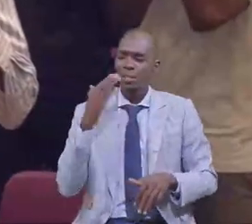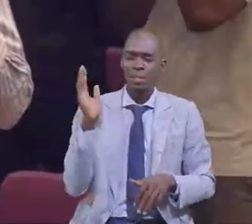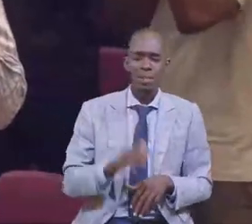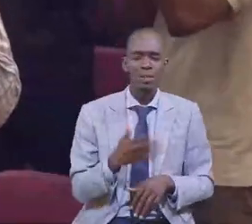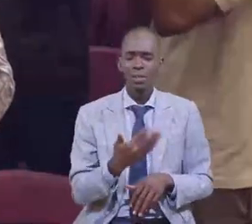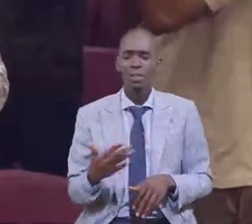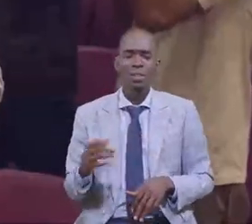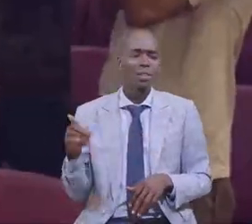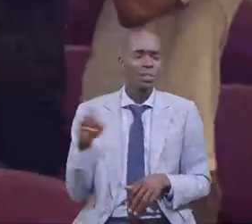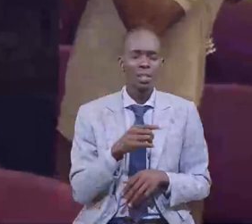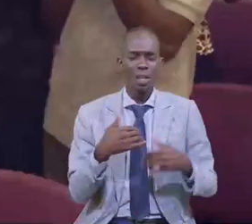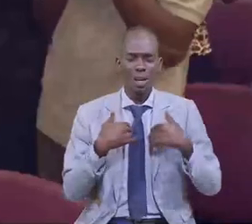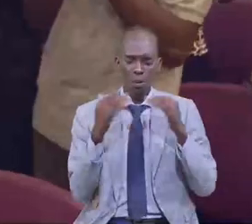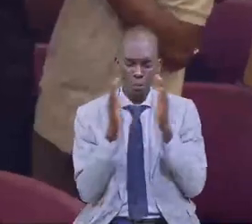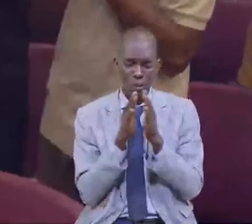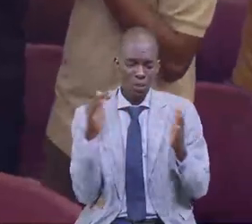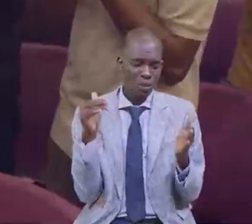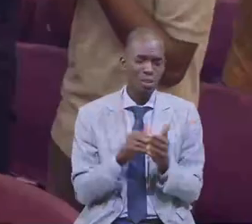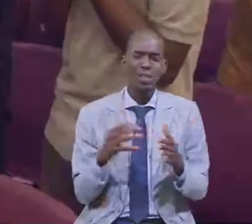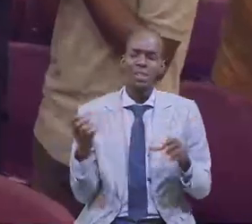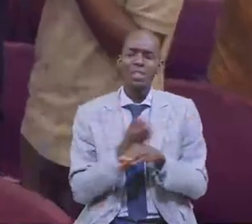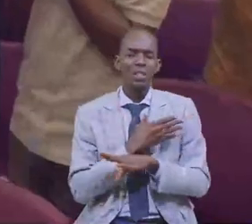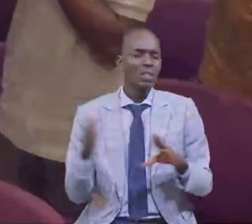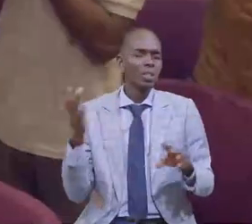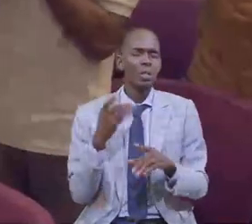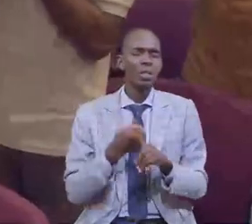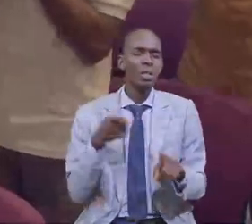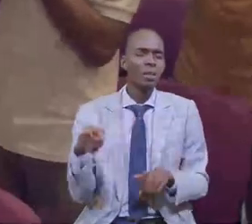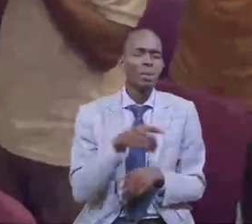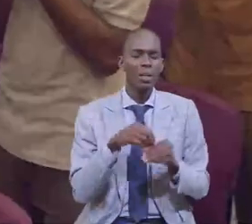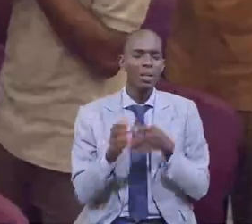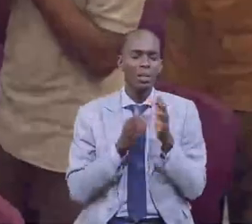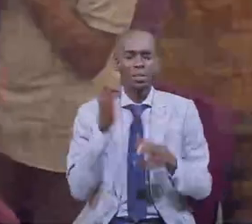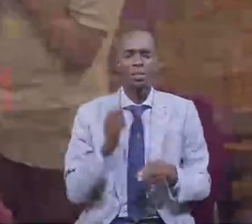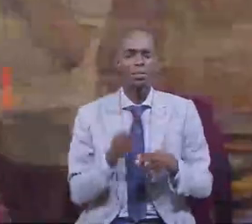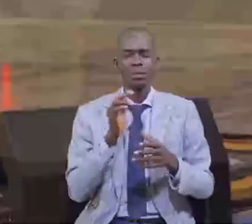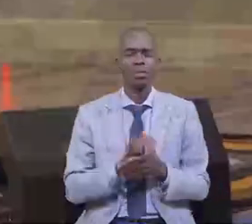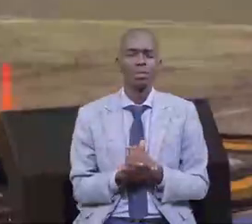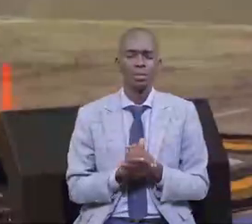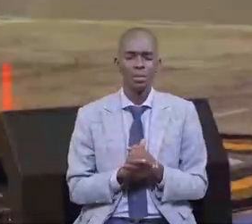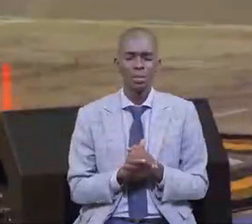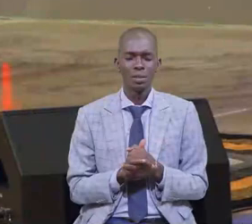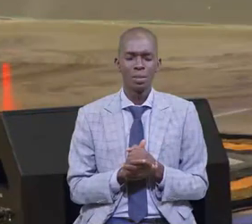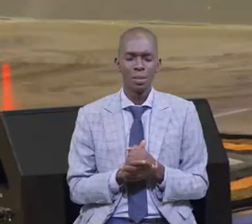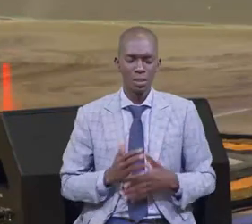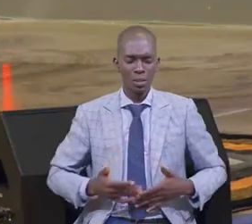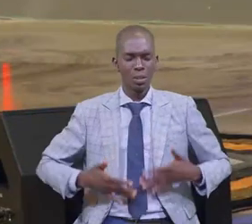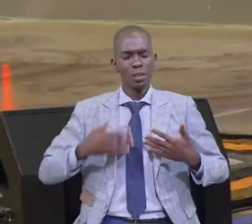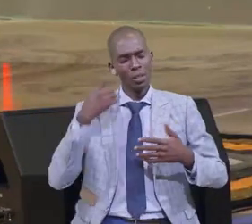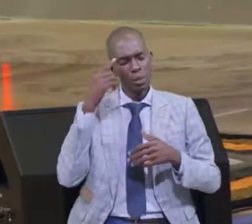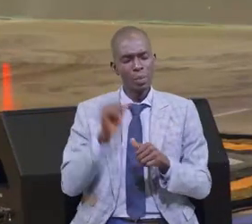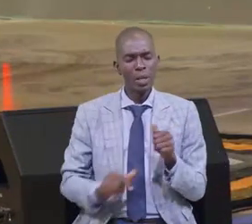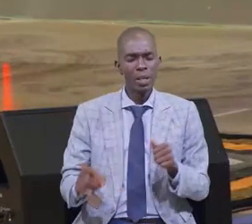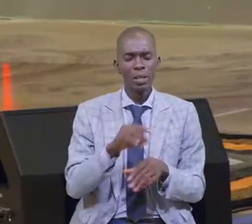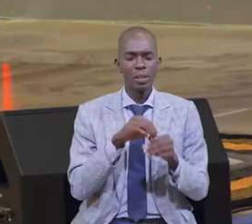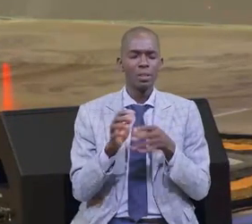Toutes choses mauvaises contre laquelle ils ont prié, ôte la chose mauvaise de au nom de Jésus-Christ. La vie